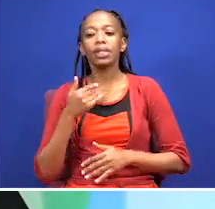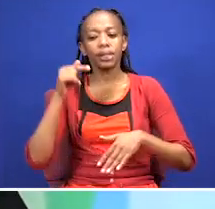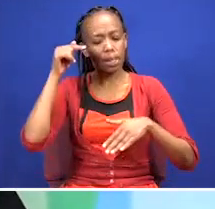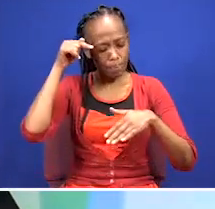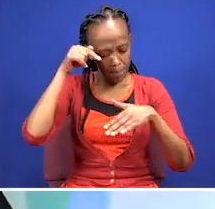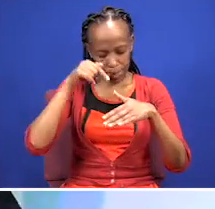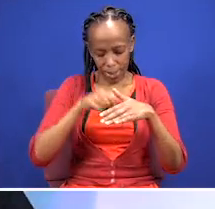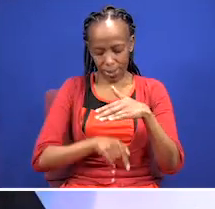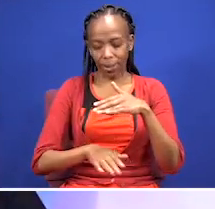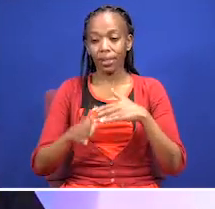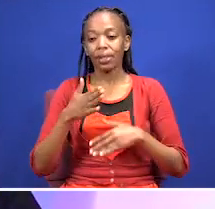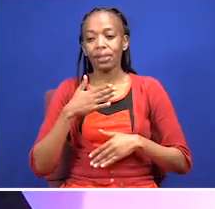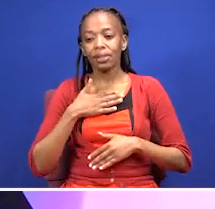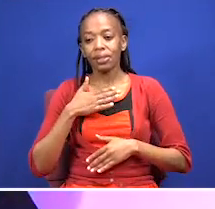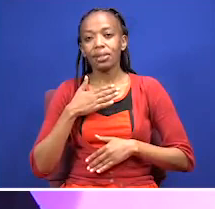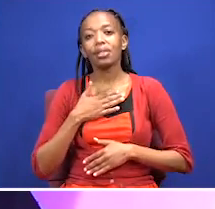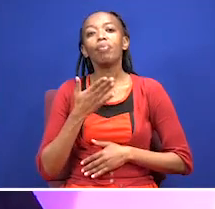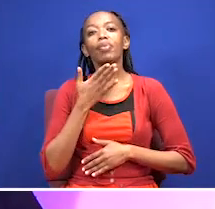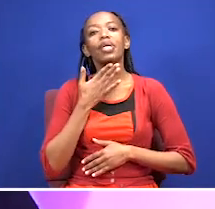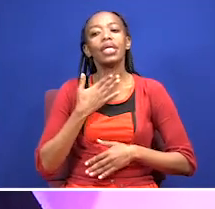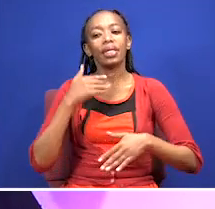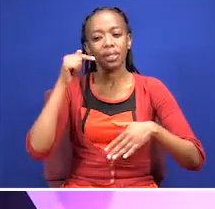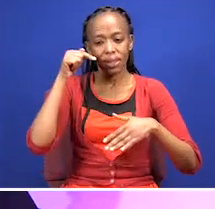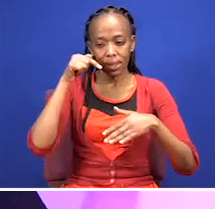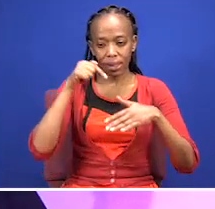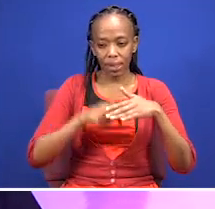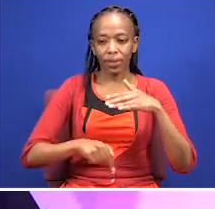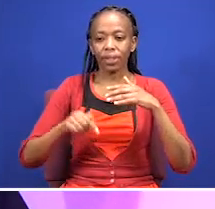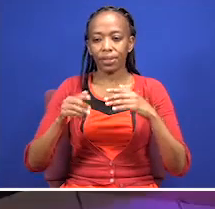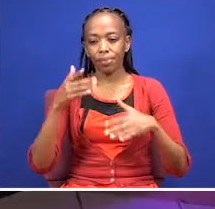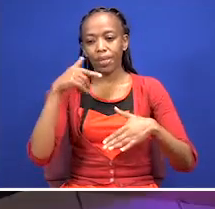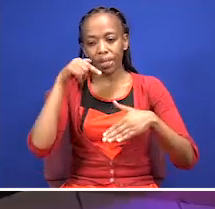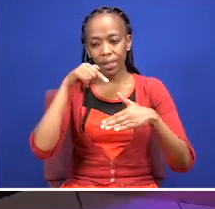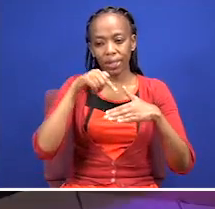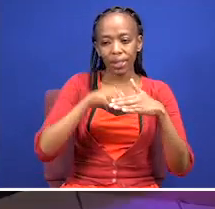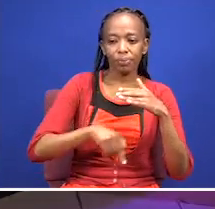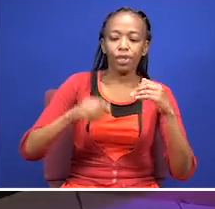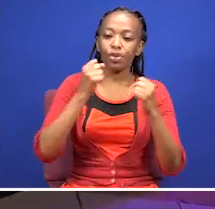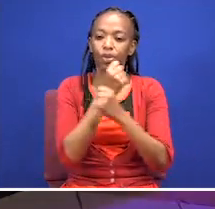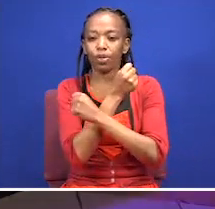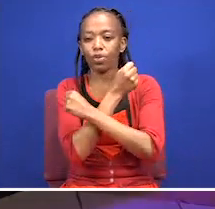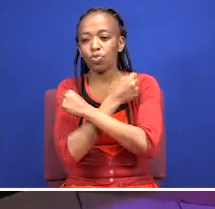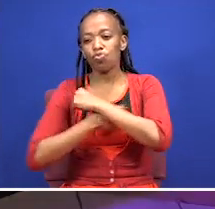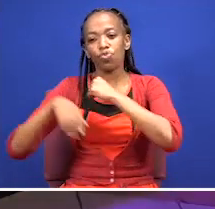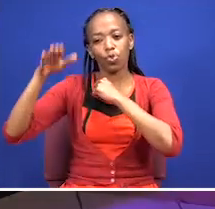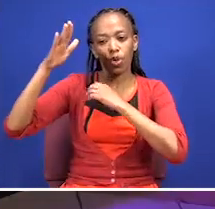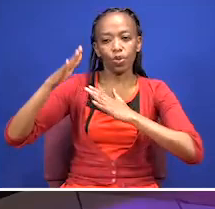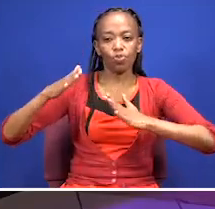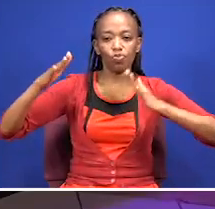nataka nizame nizame nizame kwa pendo